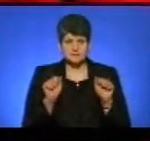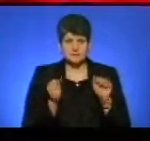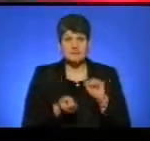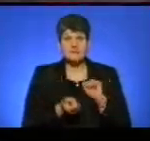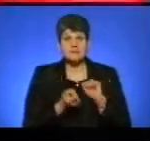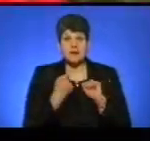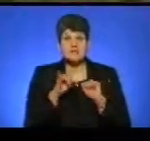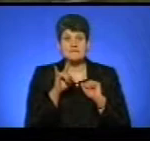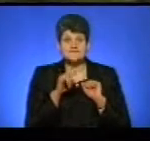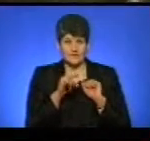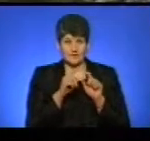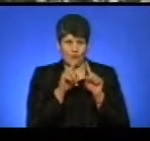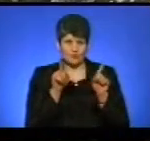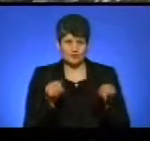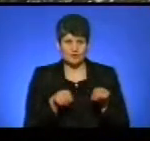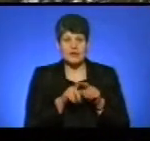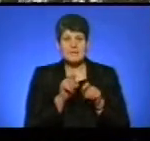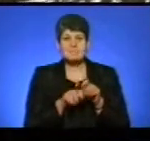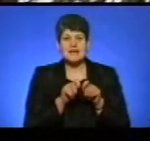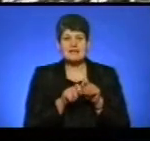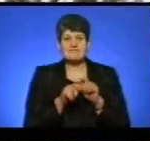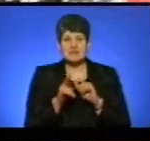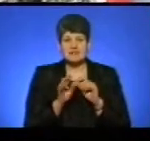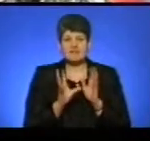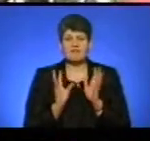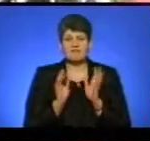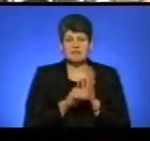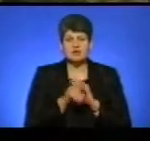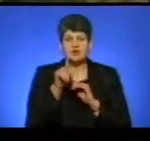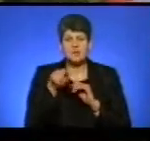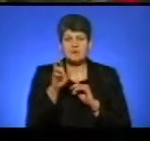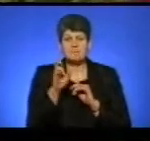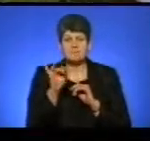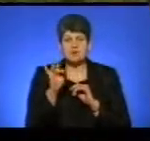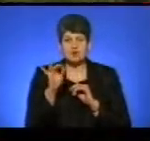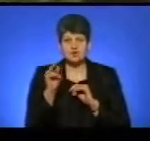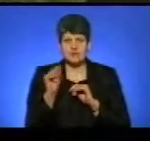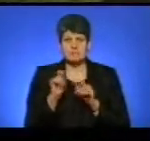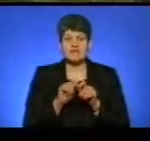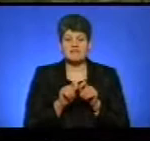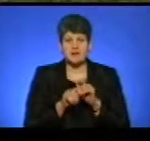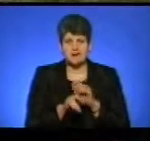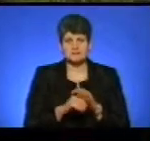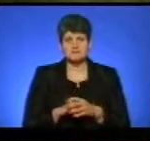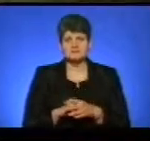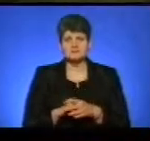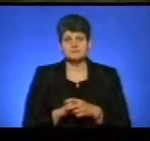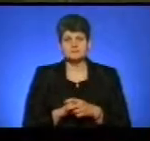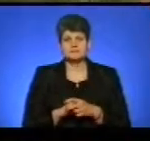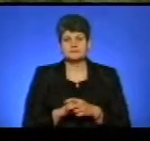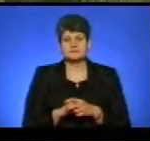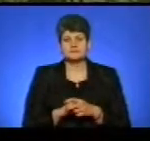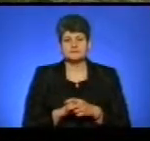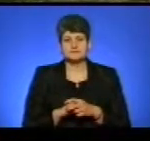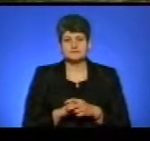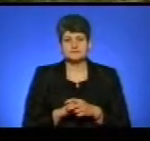З'являється віконечко. Для перевірки введіть номер бірочки. Перевіряємо. Ні, я